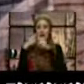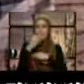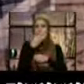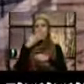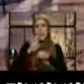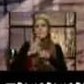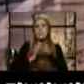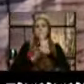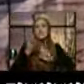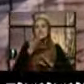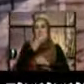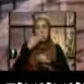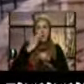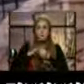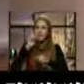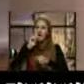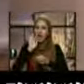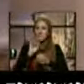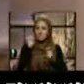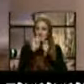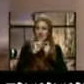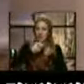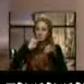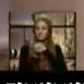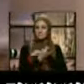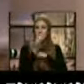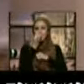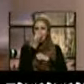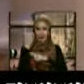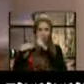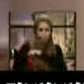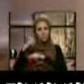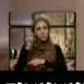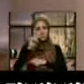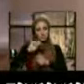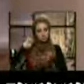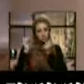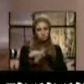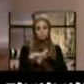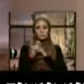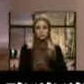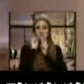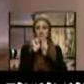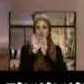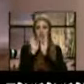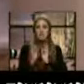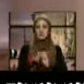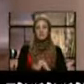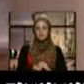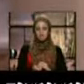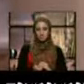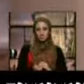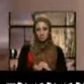عليه كمصريين وعرب، دايما نتكلم عن المصريين مش باب العنصريه، ولكن يعني مصر ام العرب، فلما نتكلم عن مصر يبقى كل البلاد العربيه